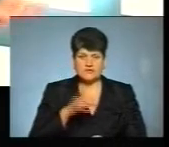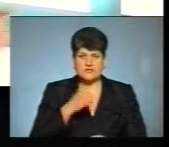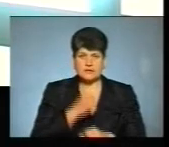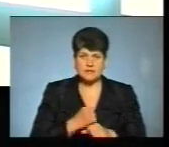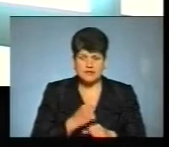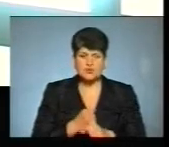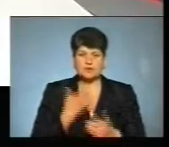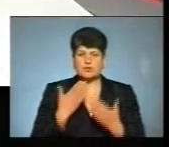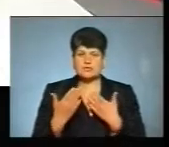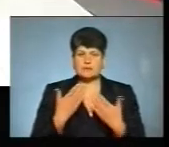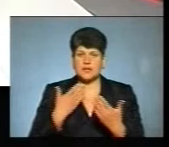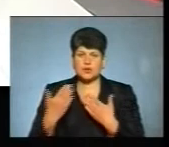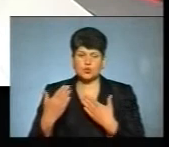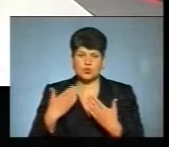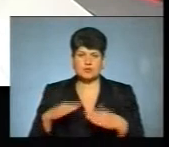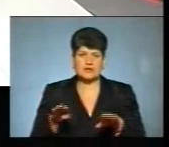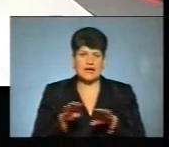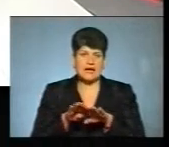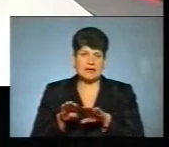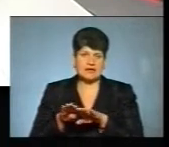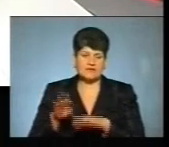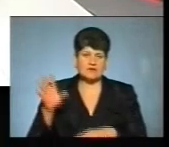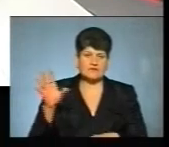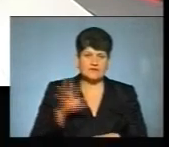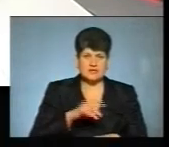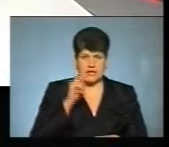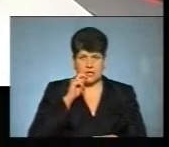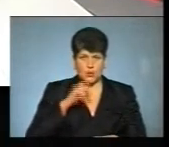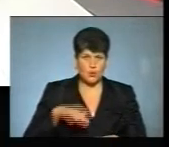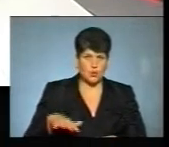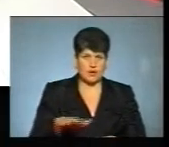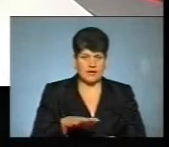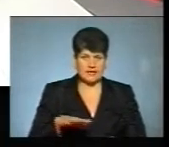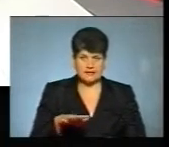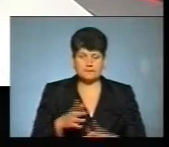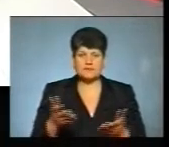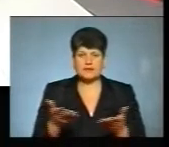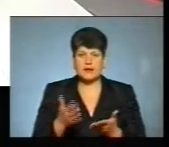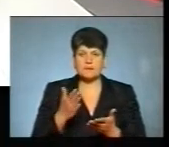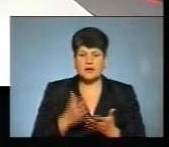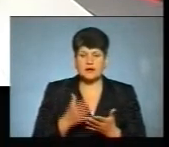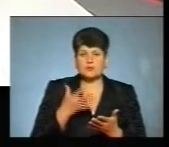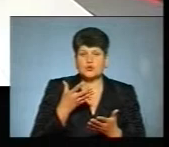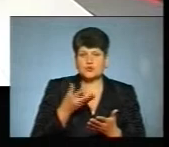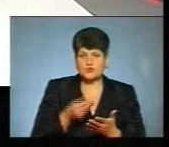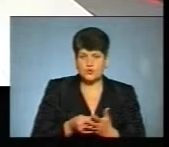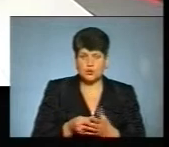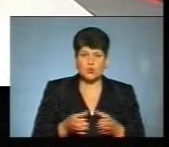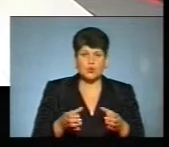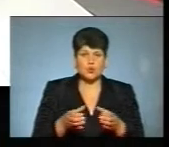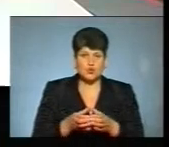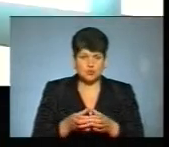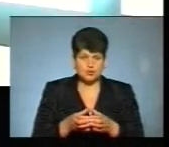десь спілкуємося на рівні взагалі всієї України, де маємо свою, скажімо, групу,